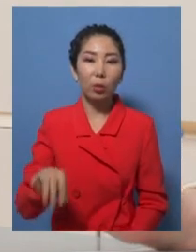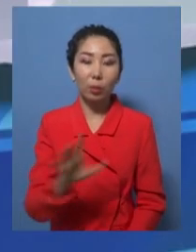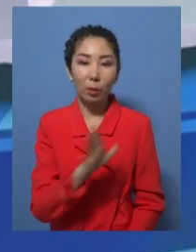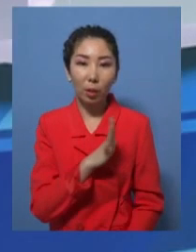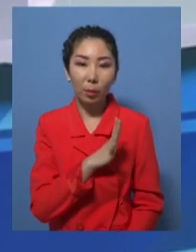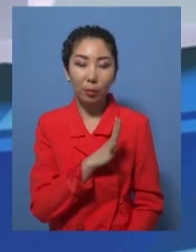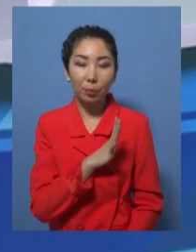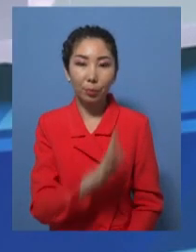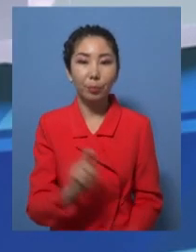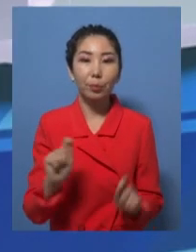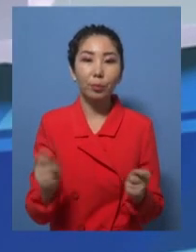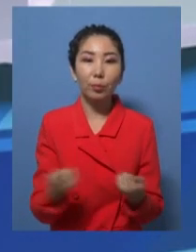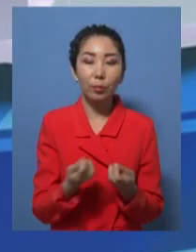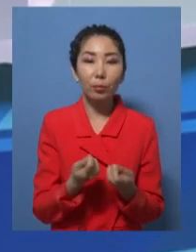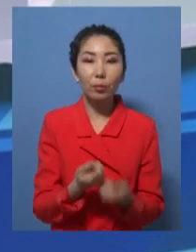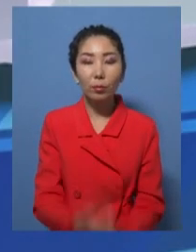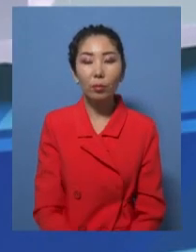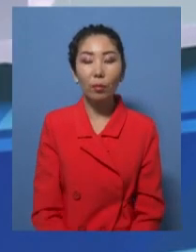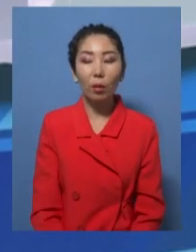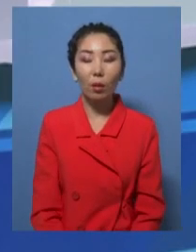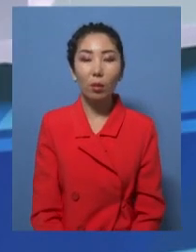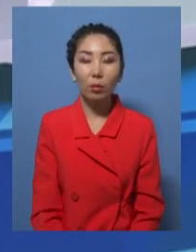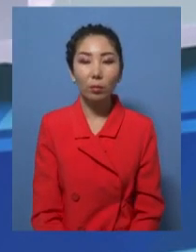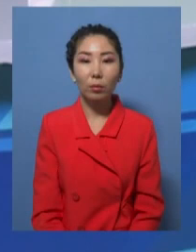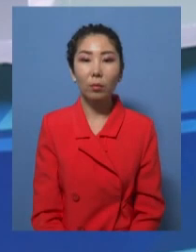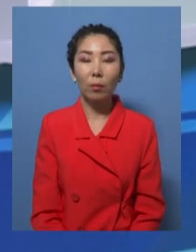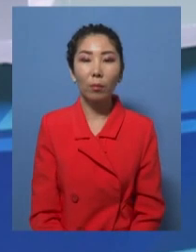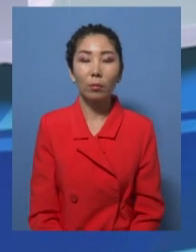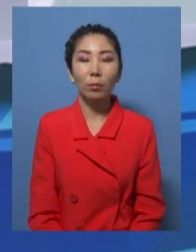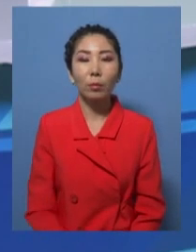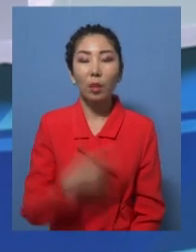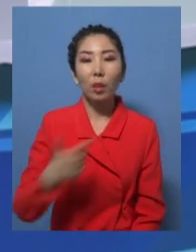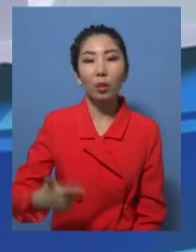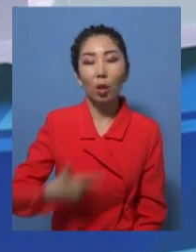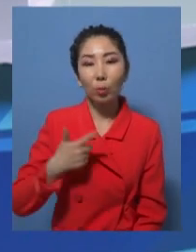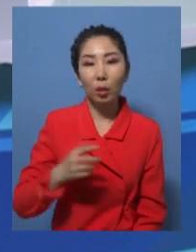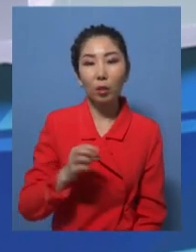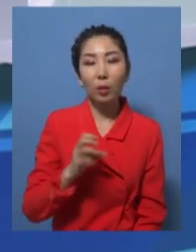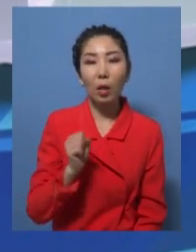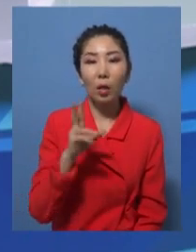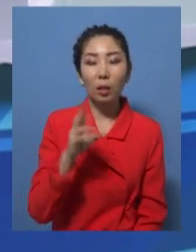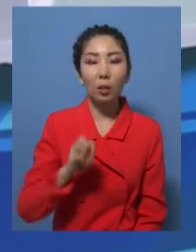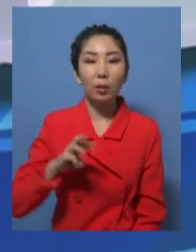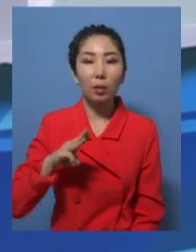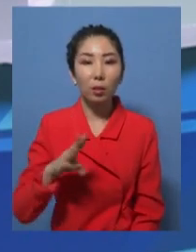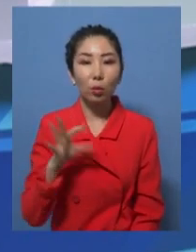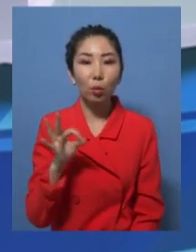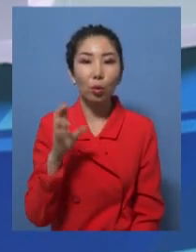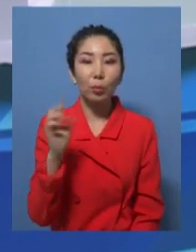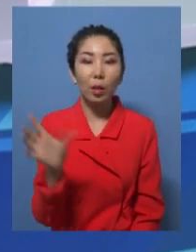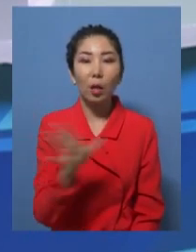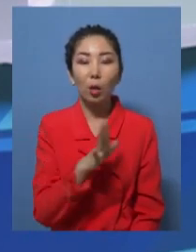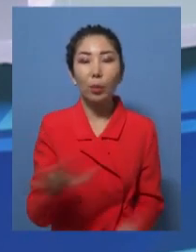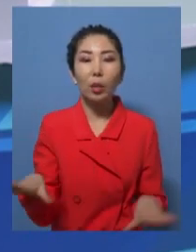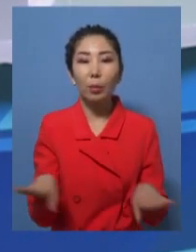жаңағы барымташылары ма? Біздер енді оңтүстігімізде Атырау мен шығысымызда Ақтөбе облысымен шектесеміз,